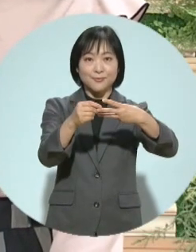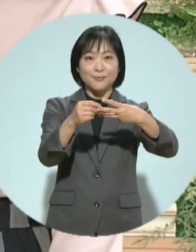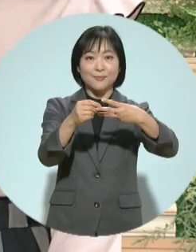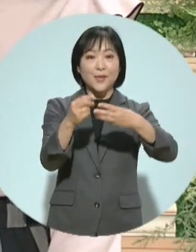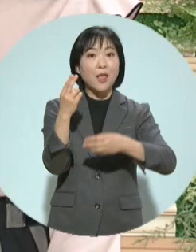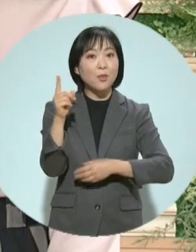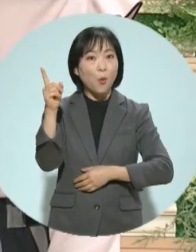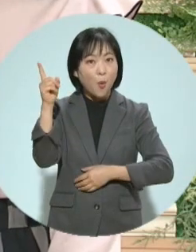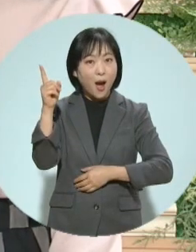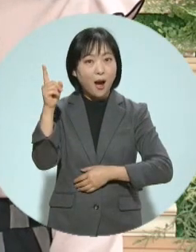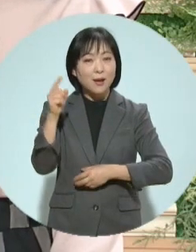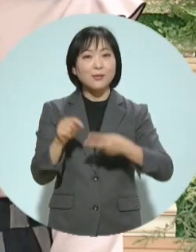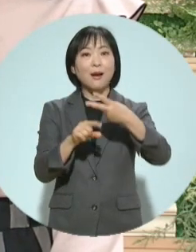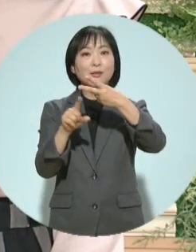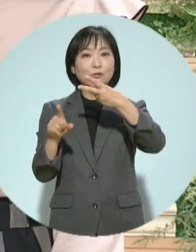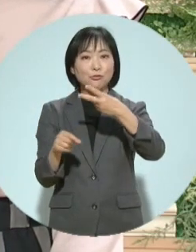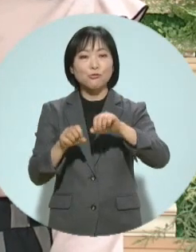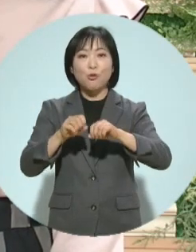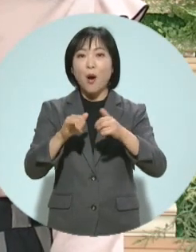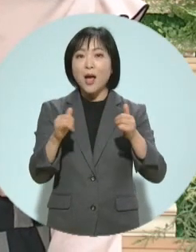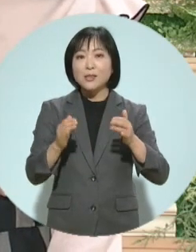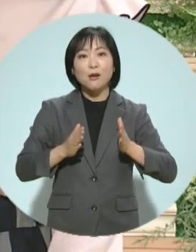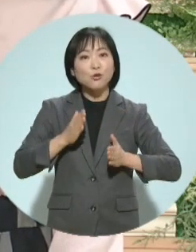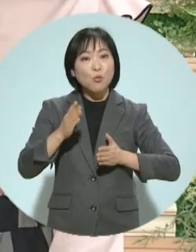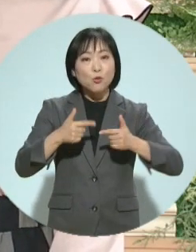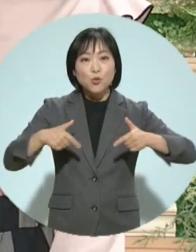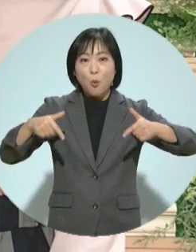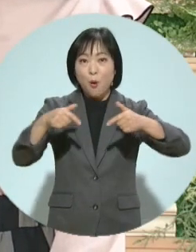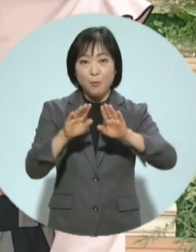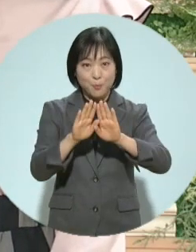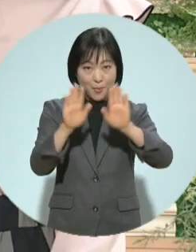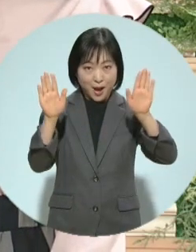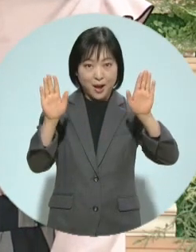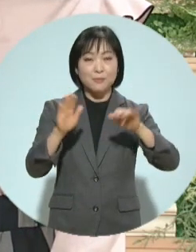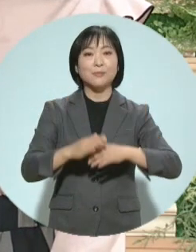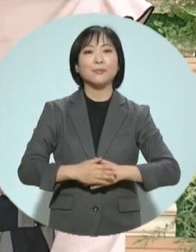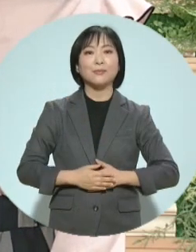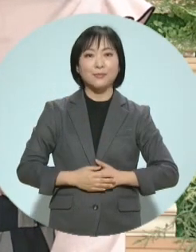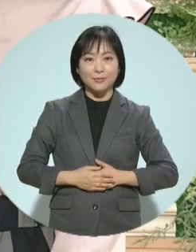都は来月障害者スポーツフォーラムを開催します。